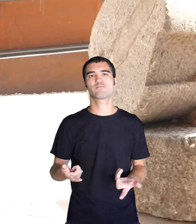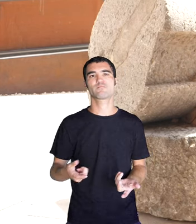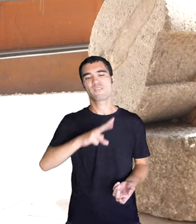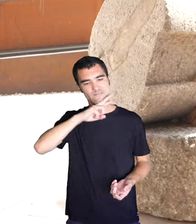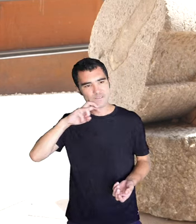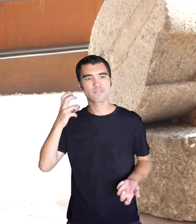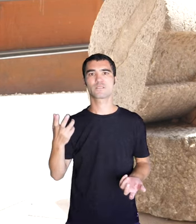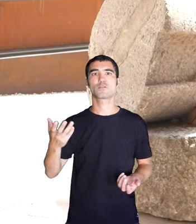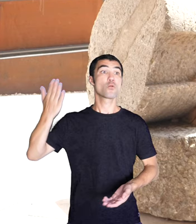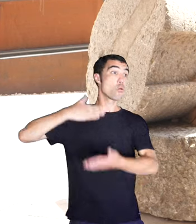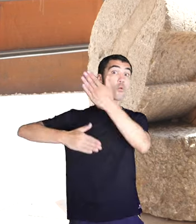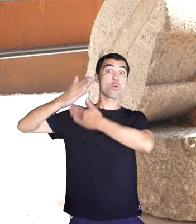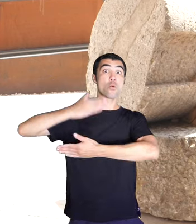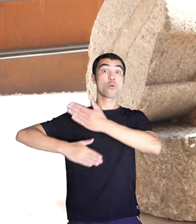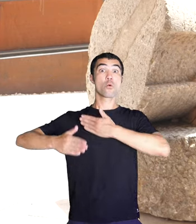Quan hi havia